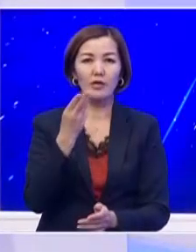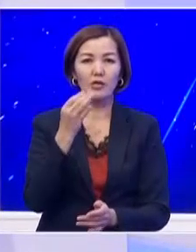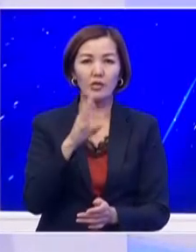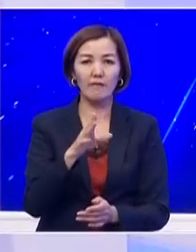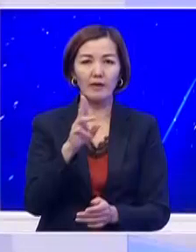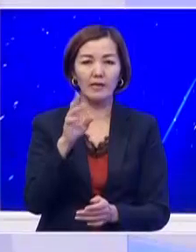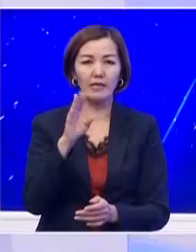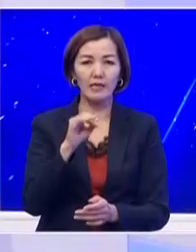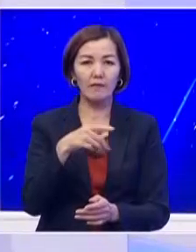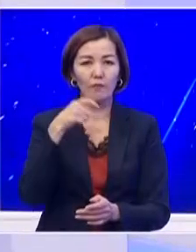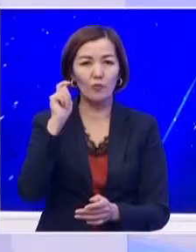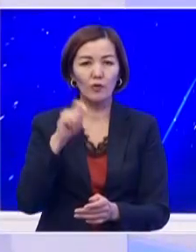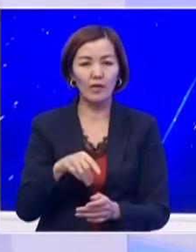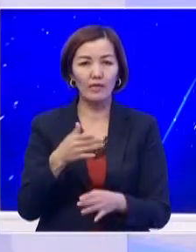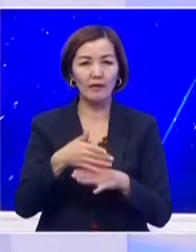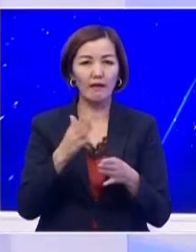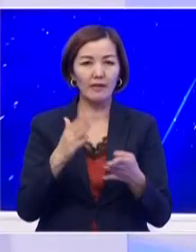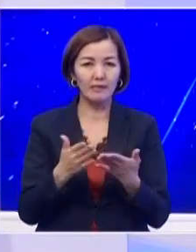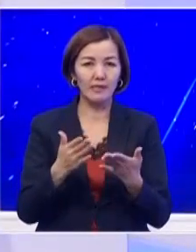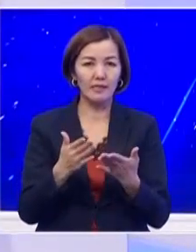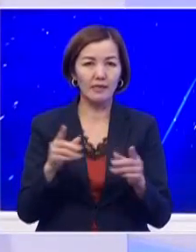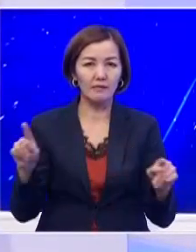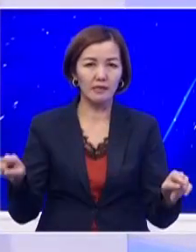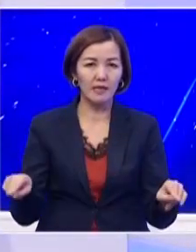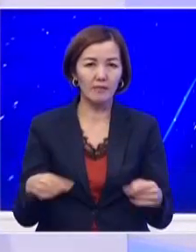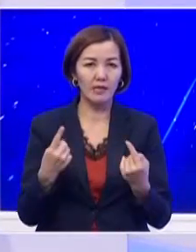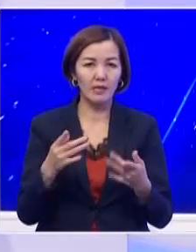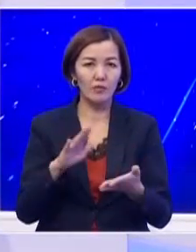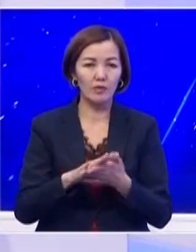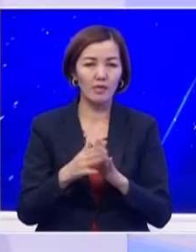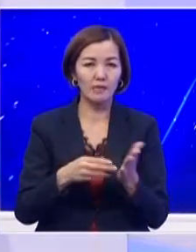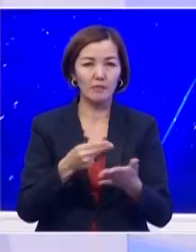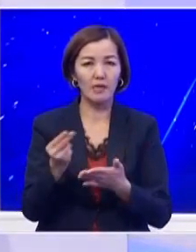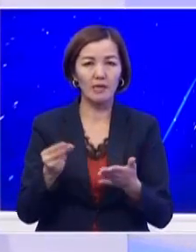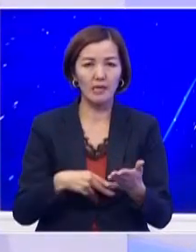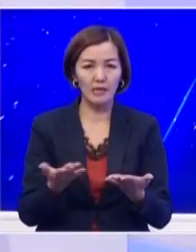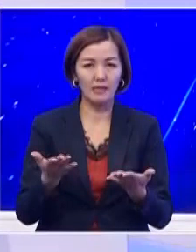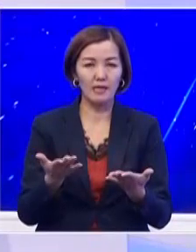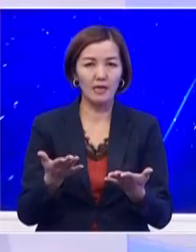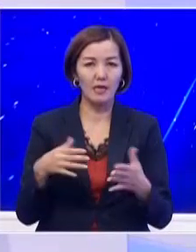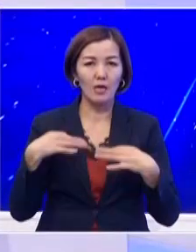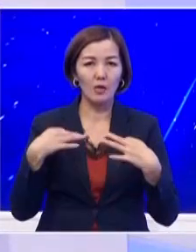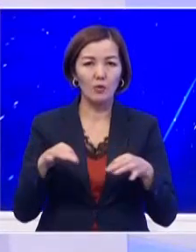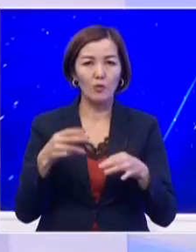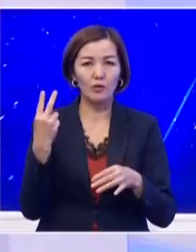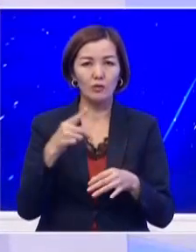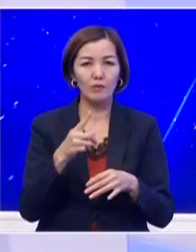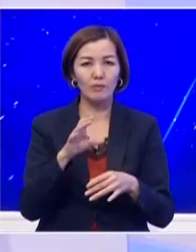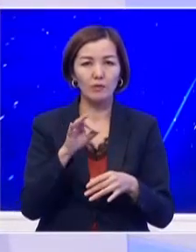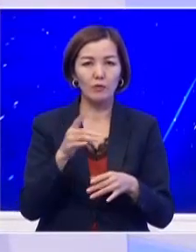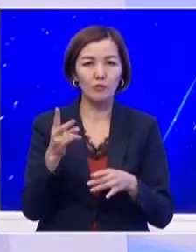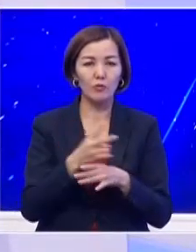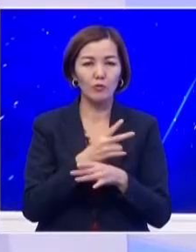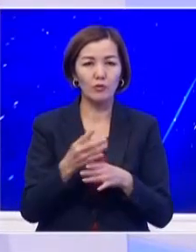Варшава мен Киев Украина астығының транзитін қалпына келтіру туралы келісімге келді. Астық транзиті 21 сәуірде түн